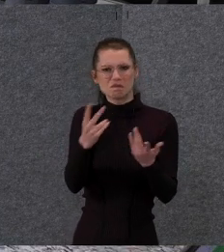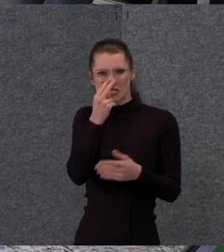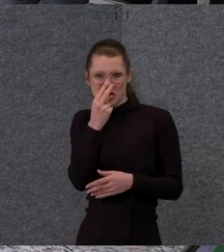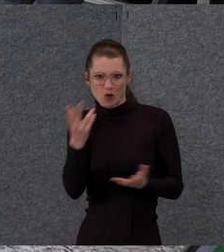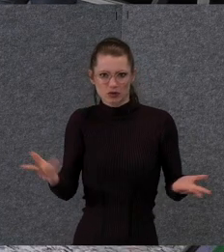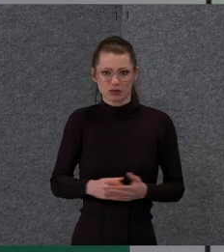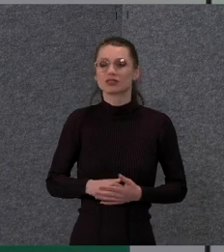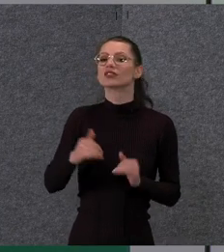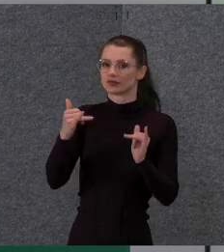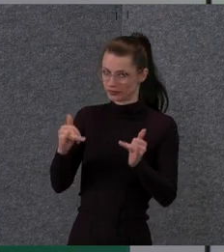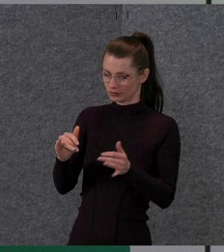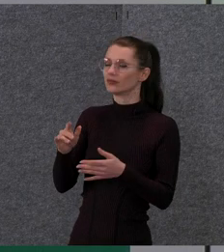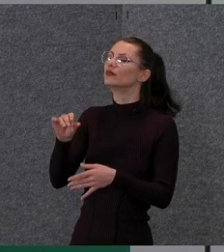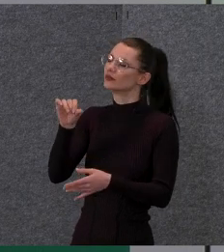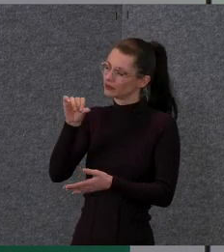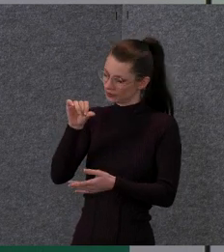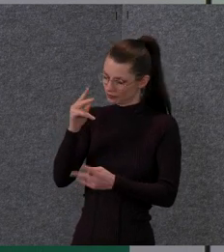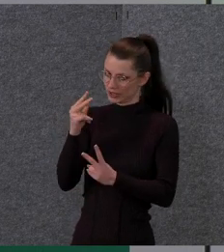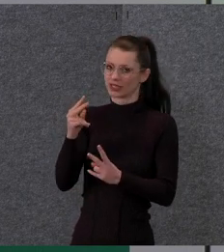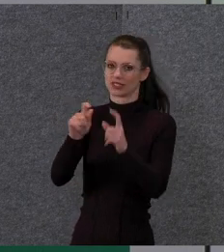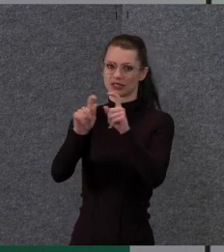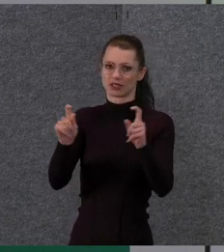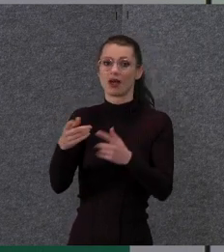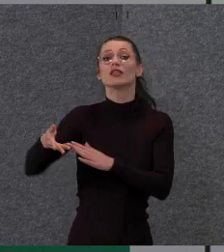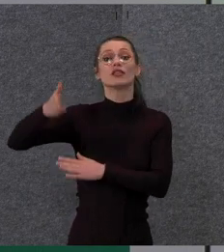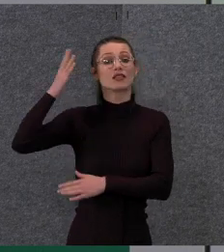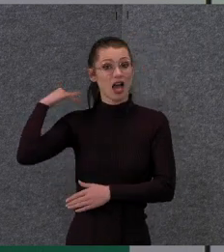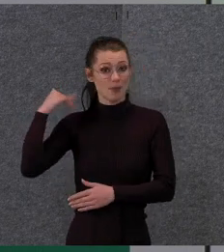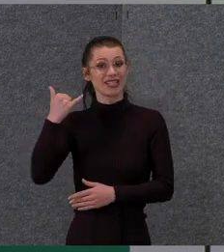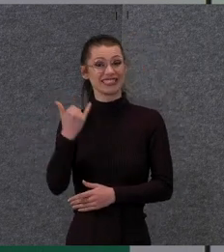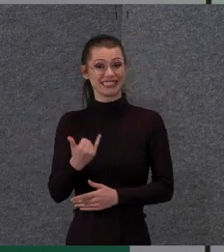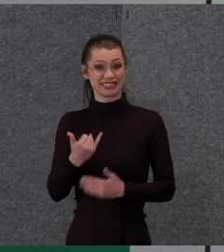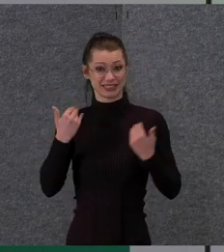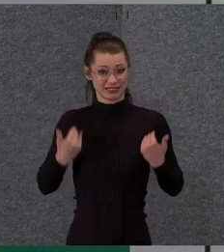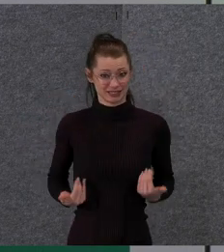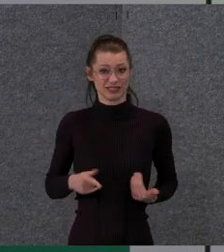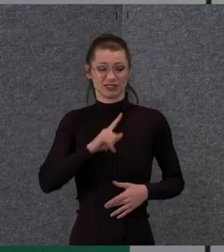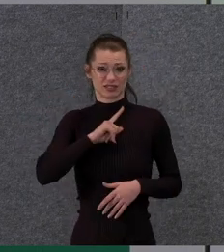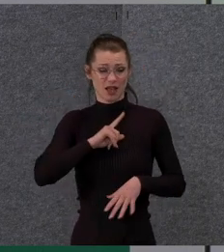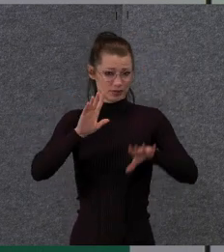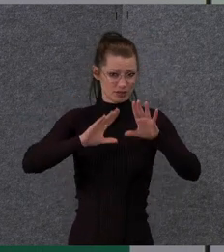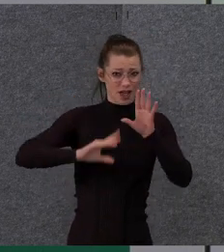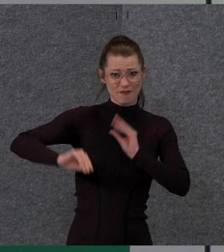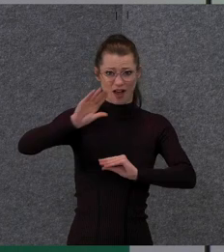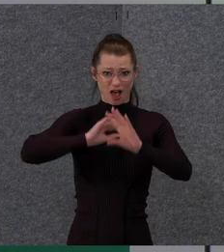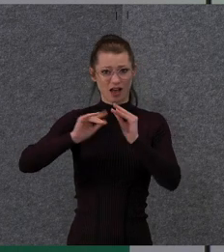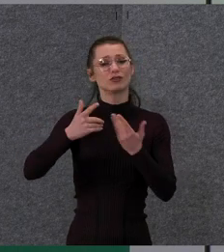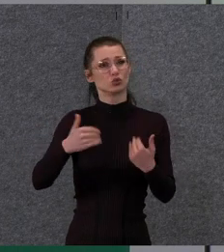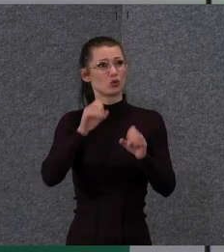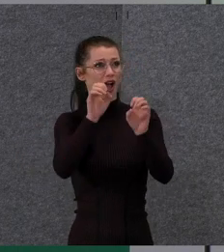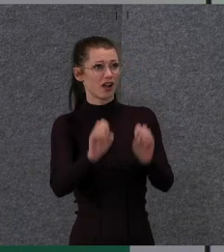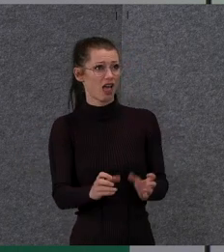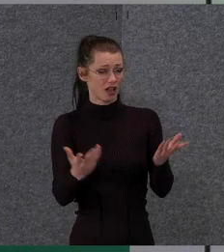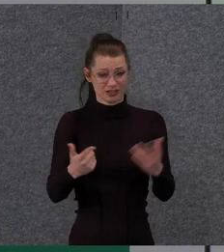Ja, das ist ganz zentral. Ich habe erzählt, was wir in der Kindheit selber erleben konnten in der Natur. Das Problem ist, dass die Kinder heute